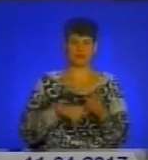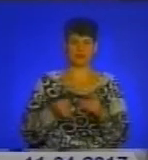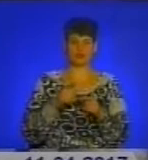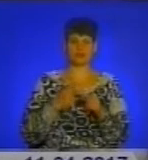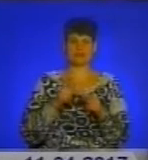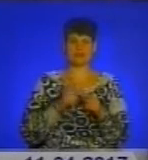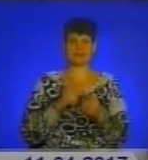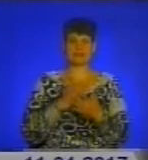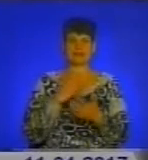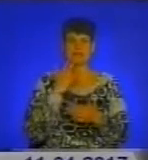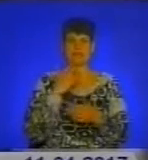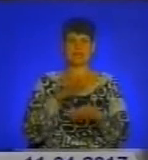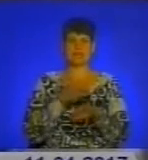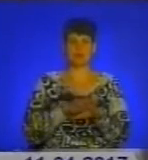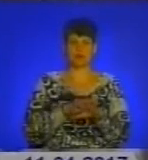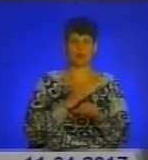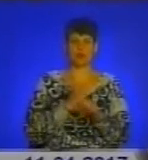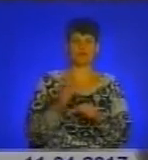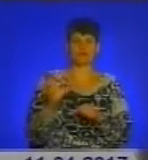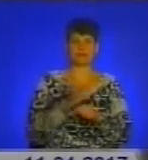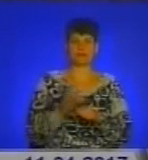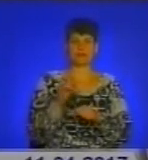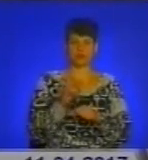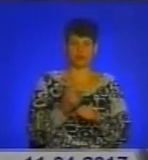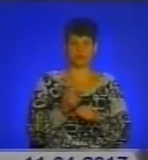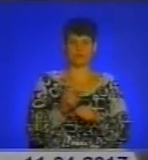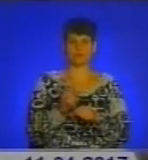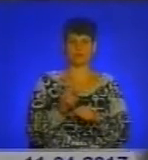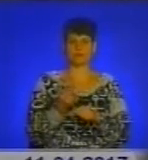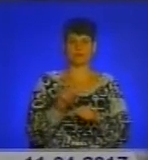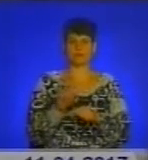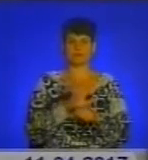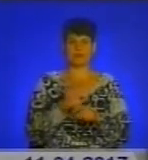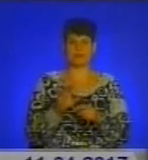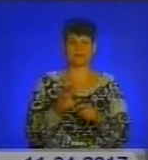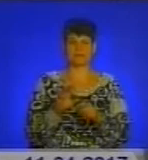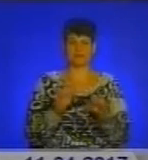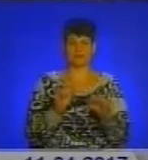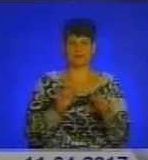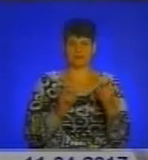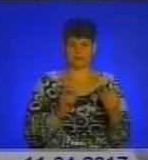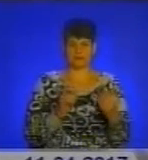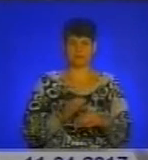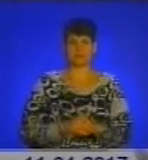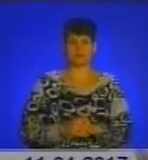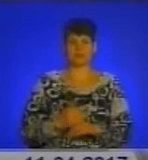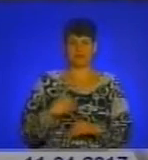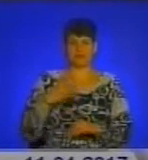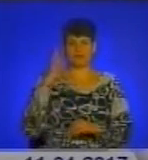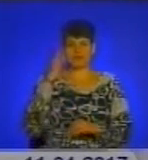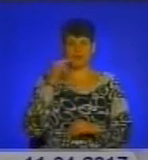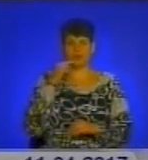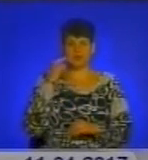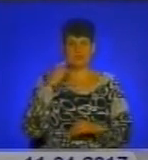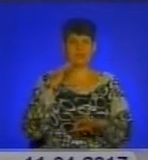увазі Національний банк і робить все для того, щоб вони, не дай Бог, не маніпулювали цей ринок. Я рахую, що взагалі